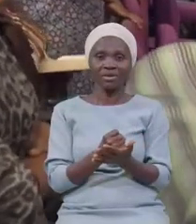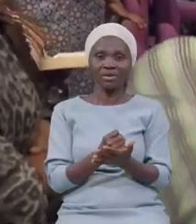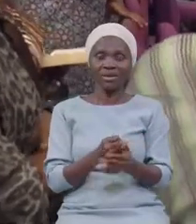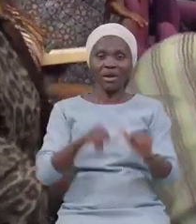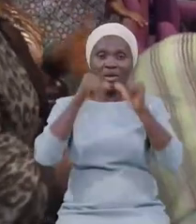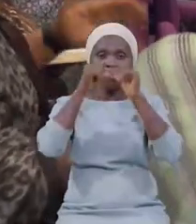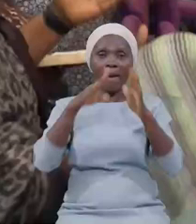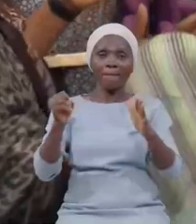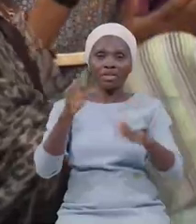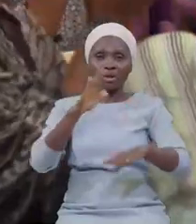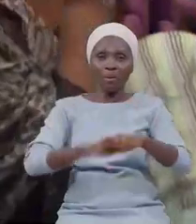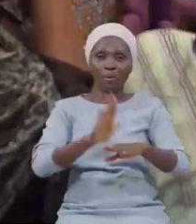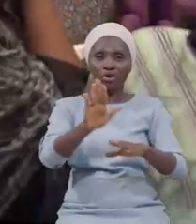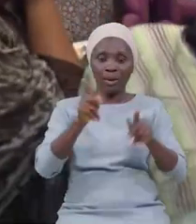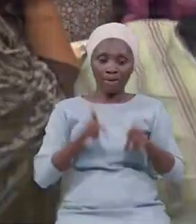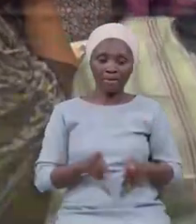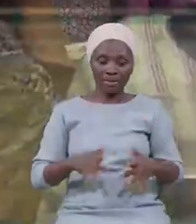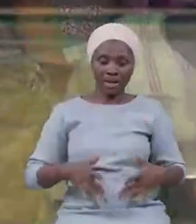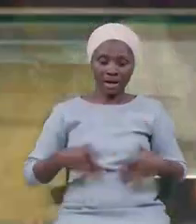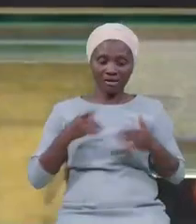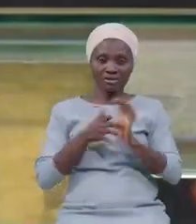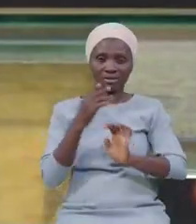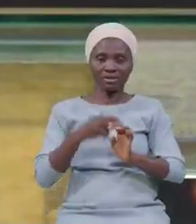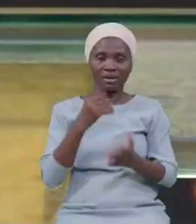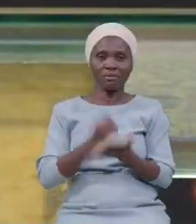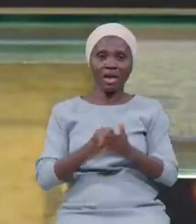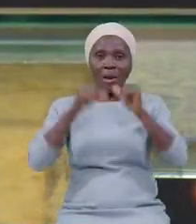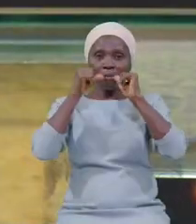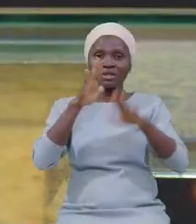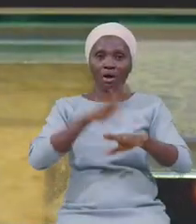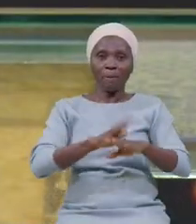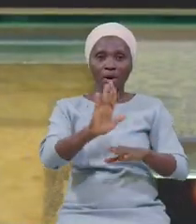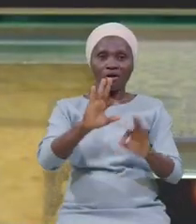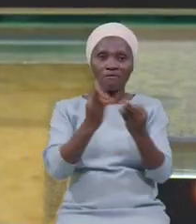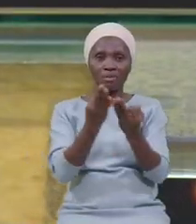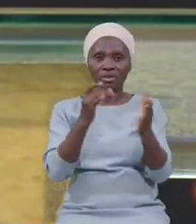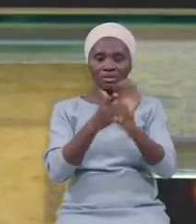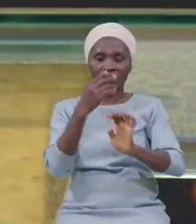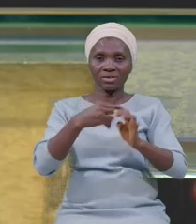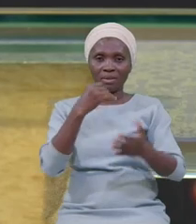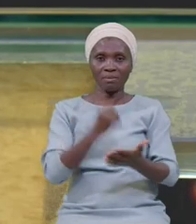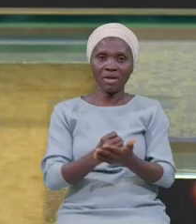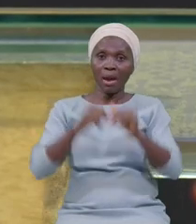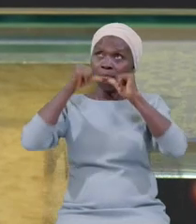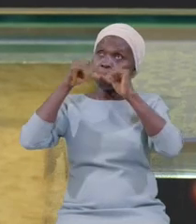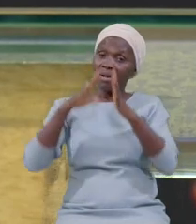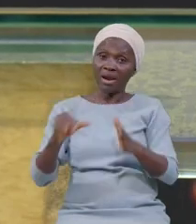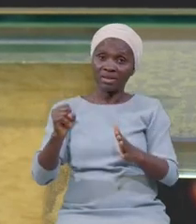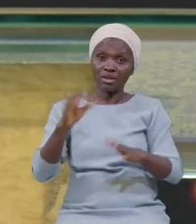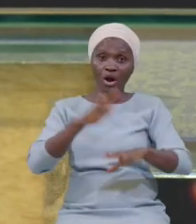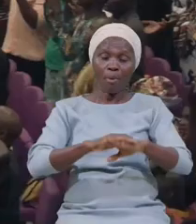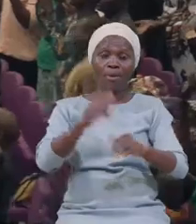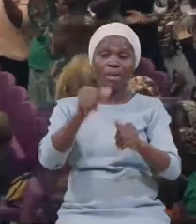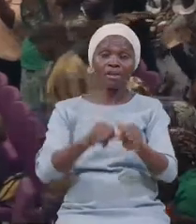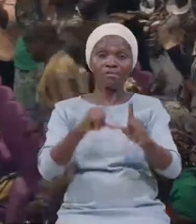La bénédiction sur votre vie personnelle, la bénédiction sur votre famille, la bénédiction sur toute